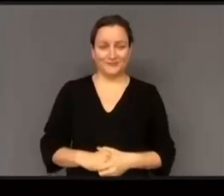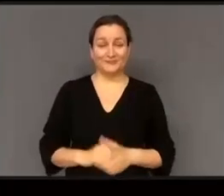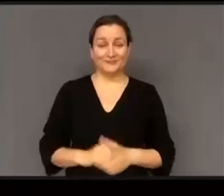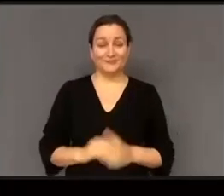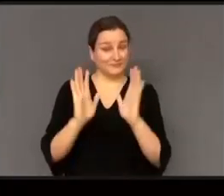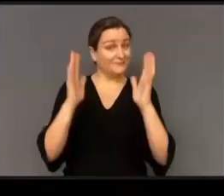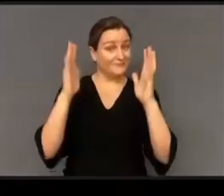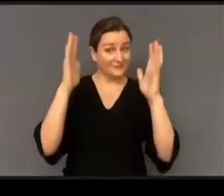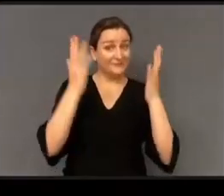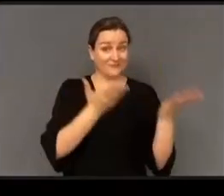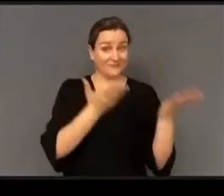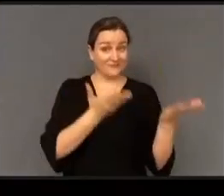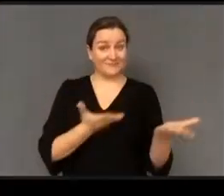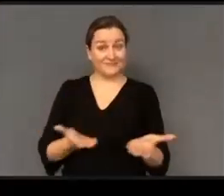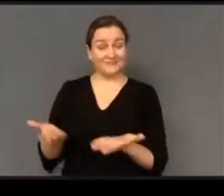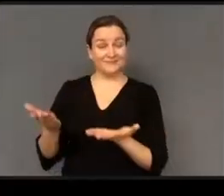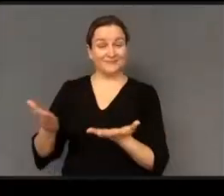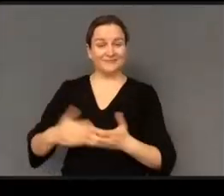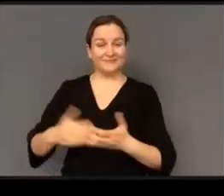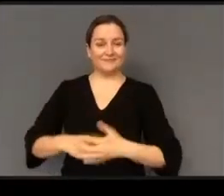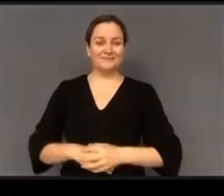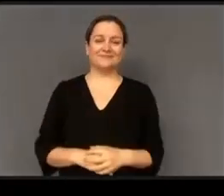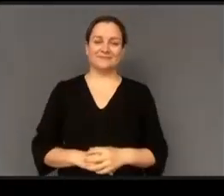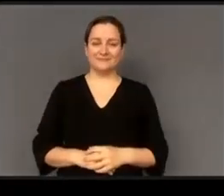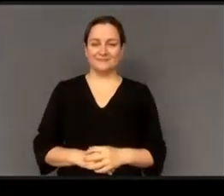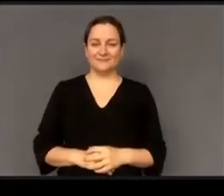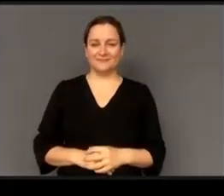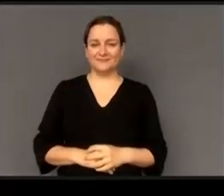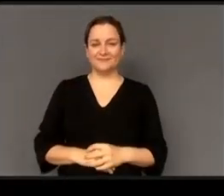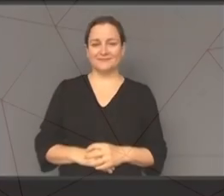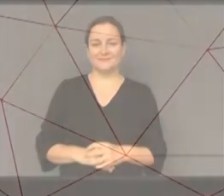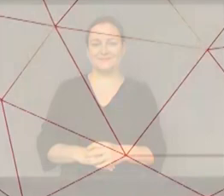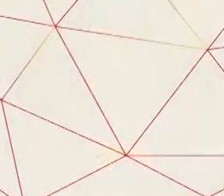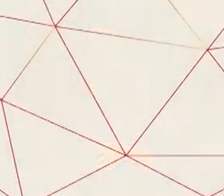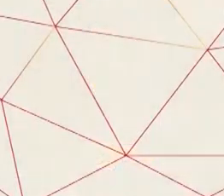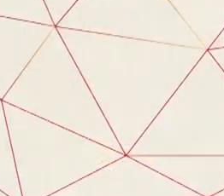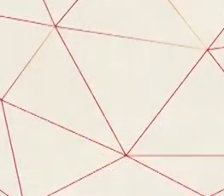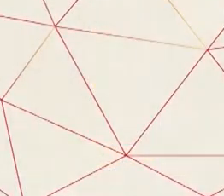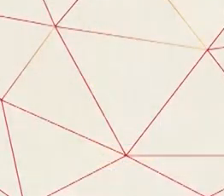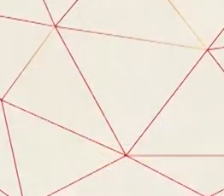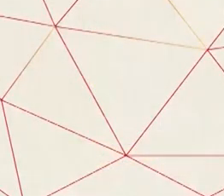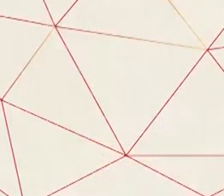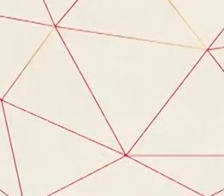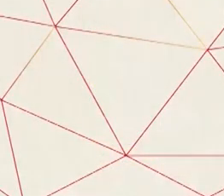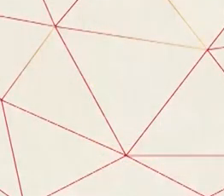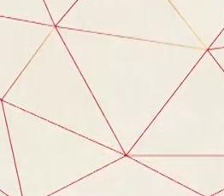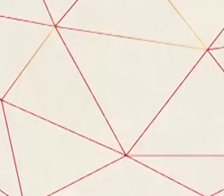تصفيقه حاره مجددا للمتحدثين شكرا لك دوله رئيس الوزراء